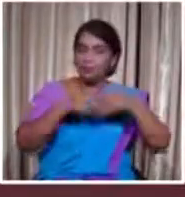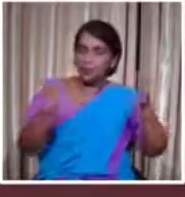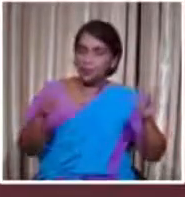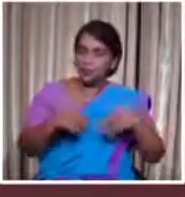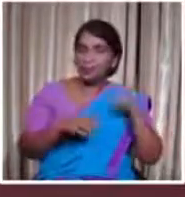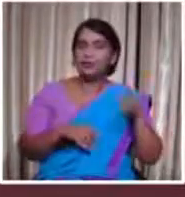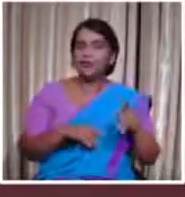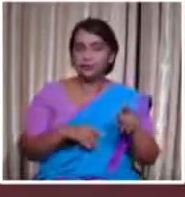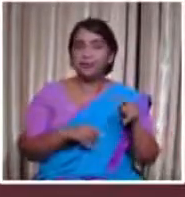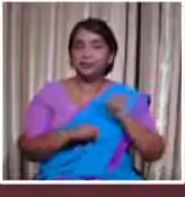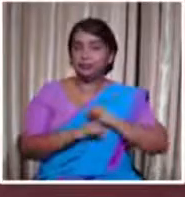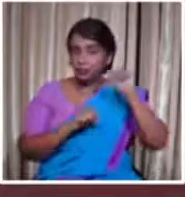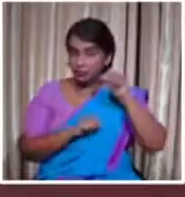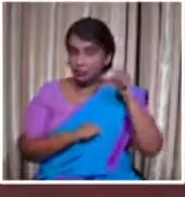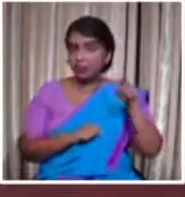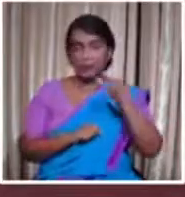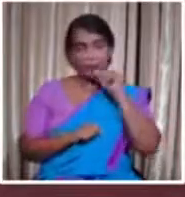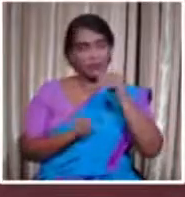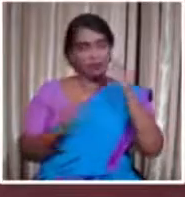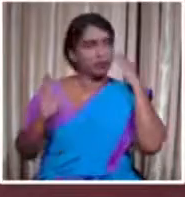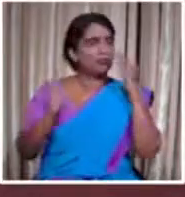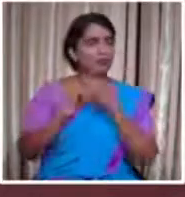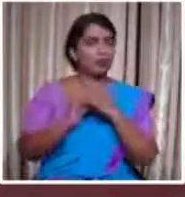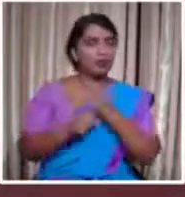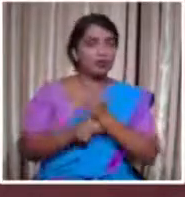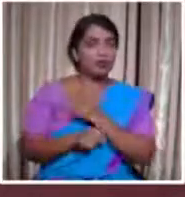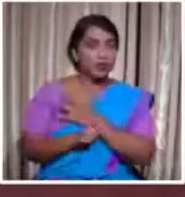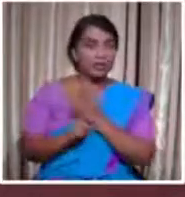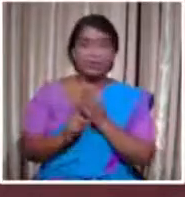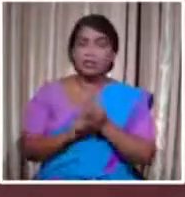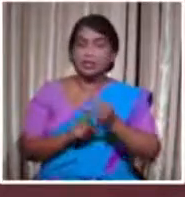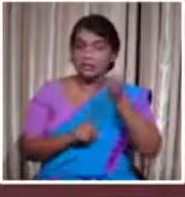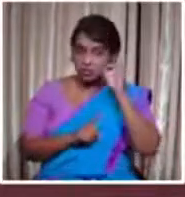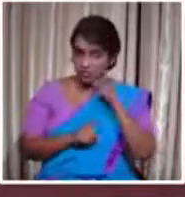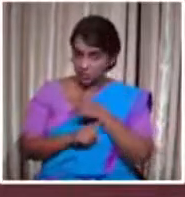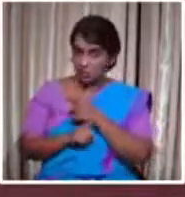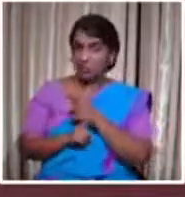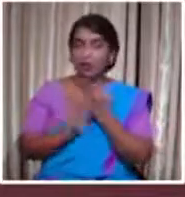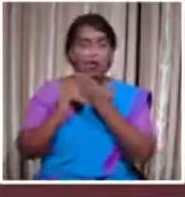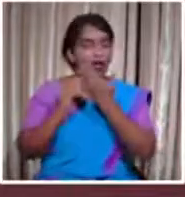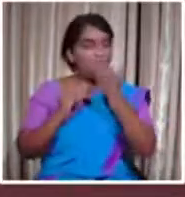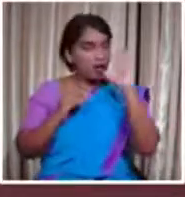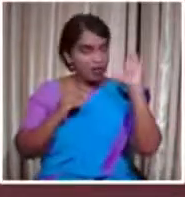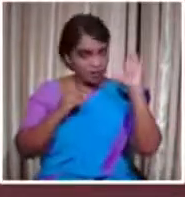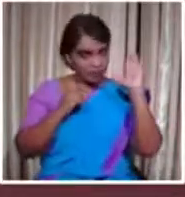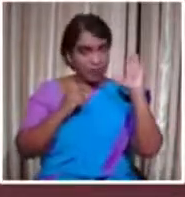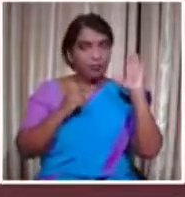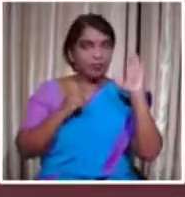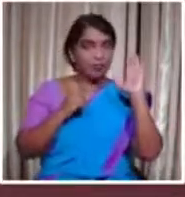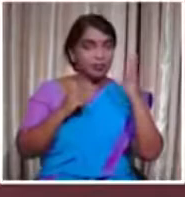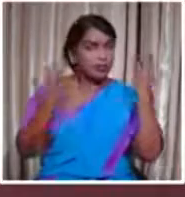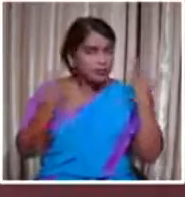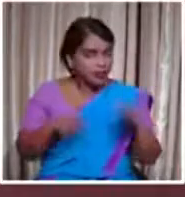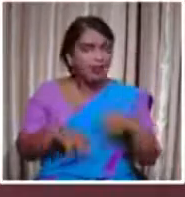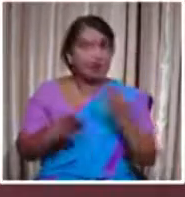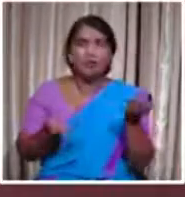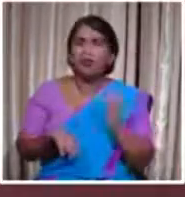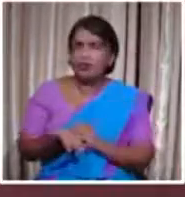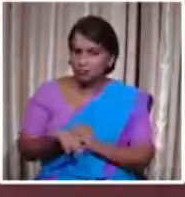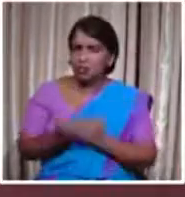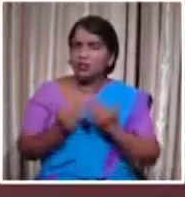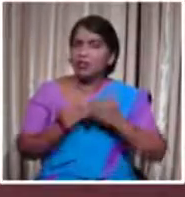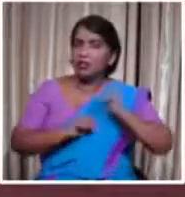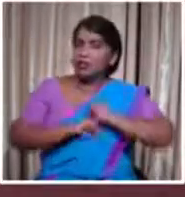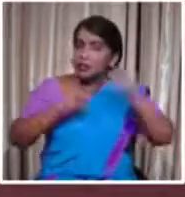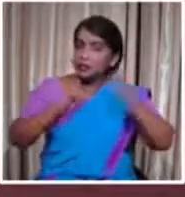තියෙනවා අරගල කරුවන්ගේ ඒකායන අරමුණ වෙන්නේ ගෝඨාභය රාජපක්ෂ ජනාධිපතිවරයා ඉවත් වීම සිදුව තිබේදී තවදුරටත් එම